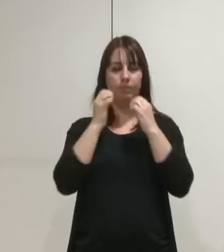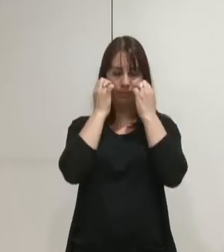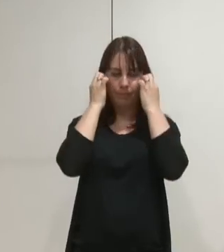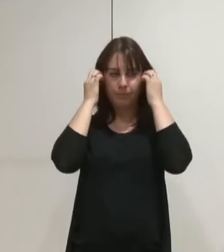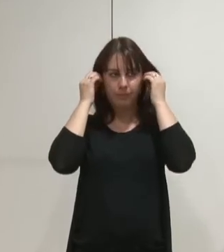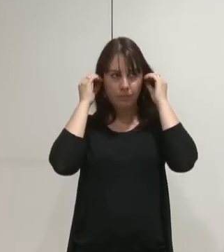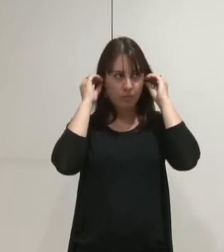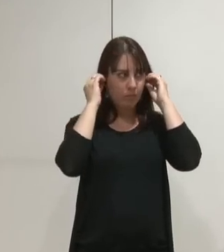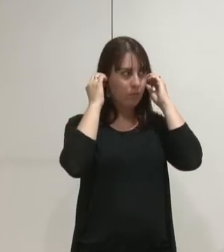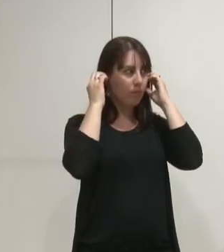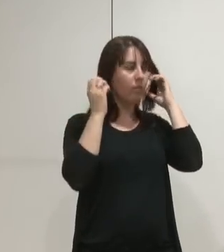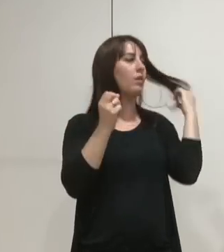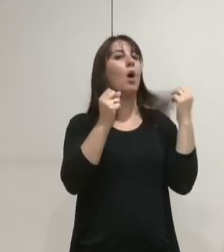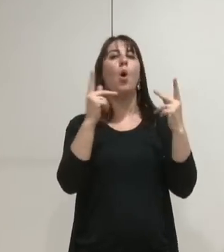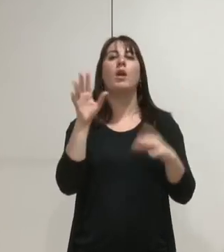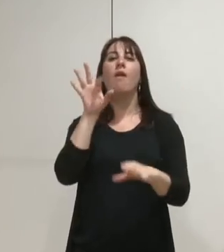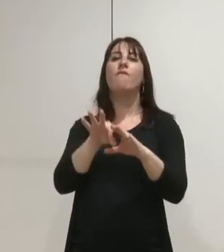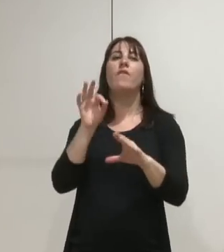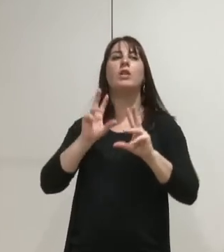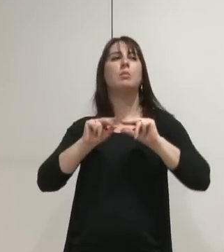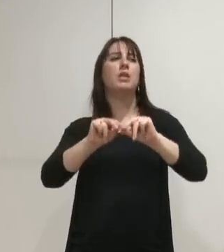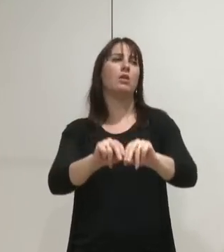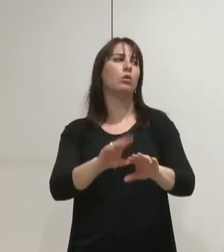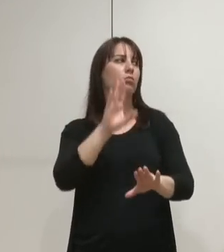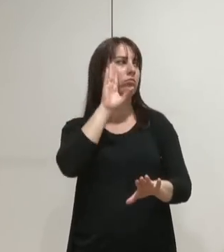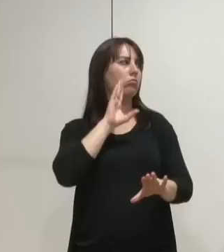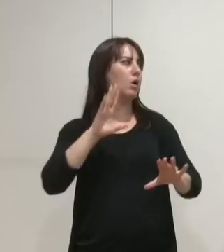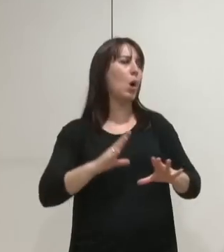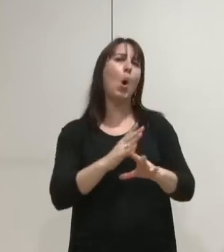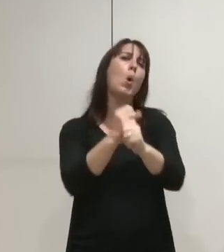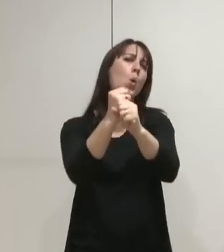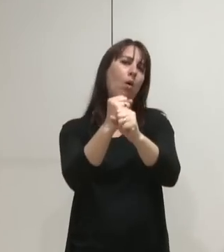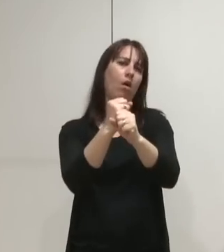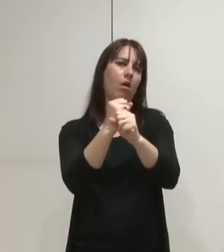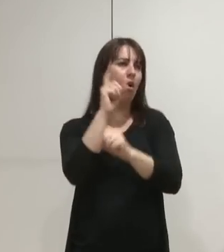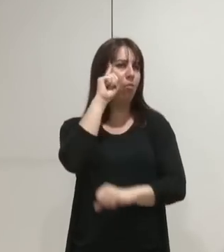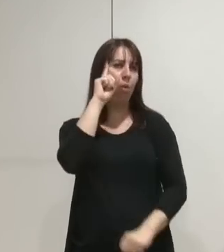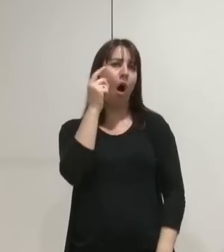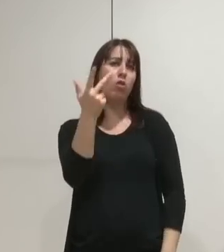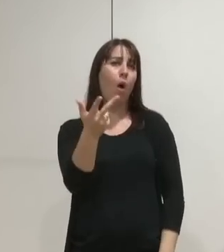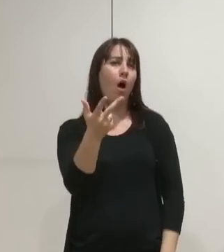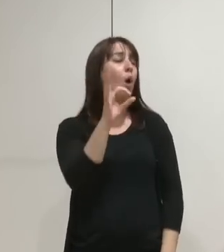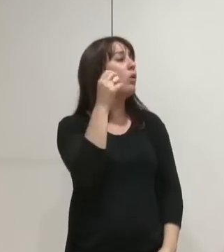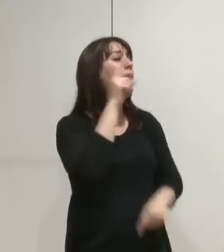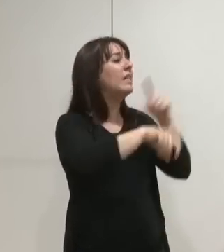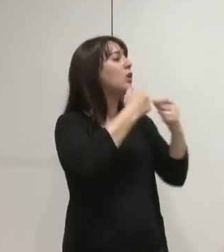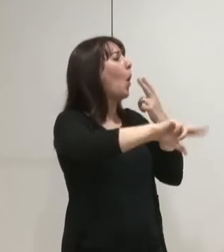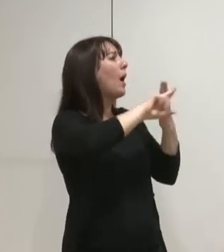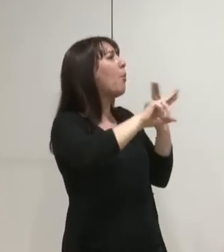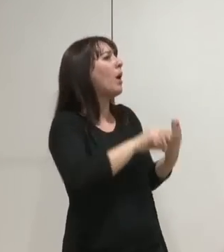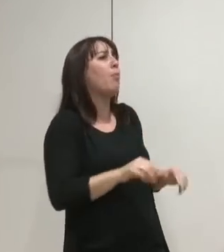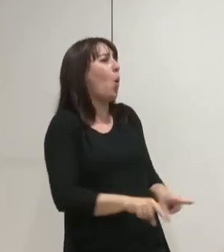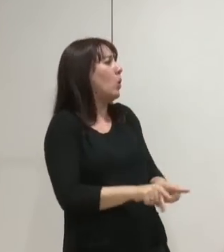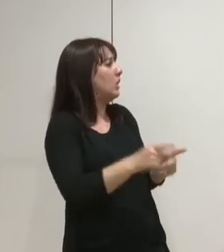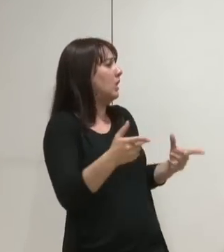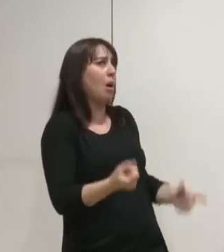allez pour les explications de vote je vous invite à faire court hein parce que trois explications de V si vous répondiez aux questions qui vous qui vous sont